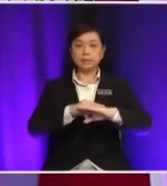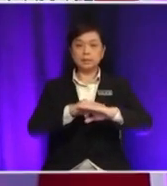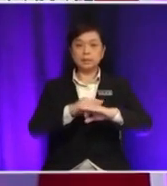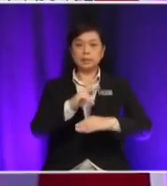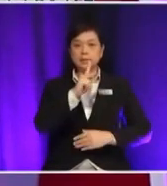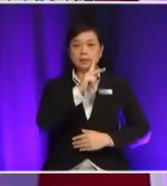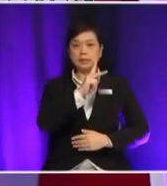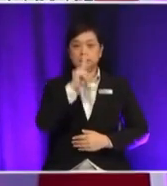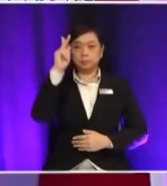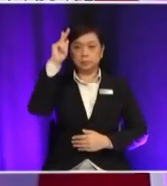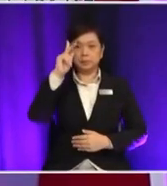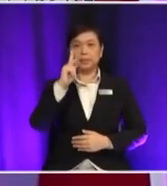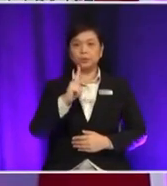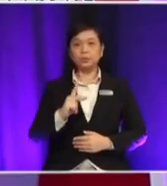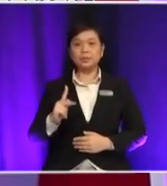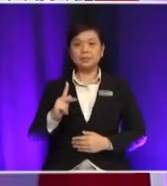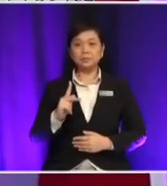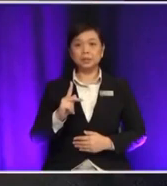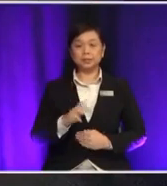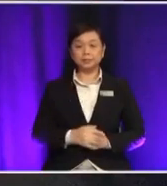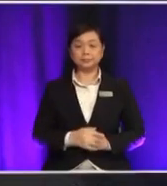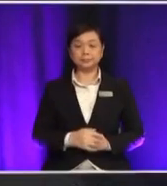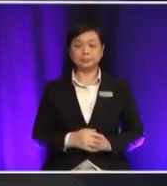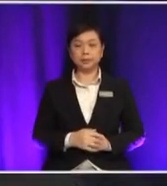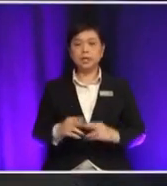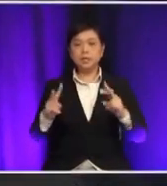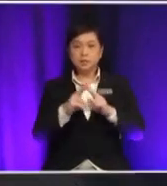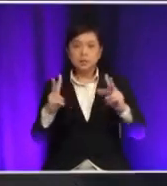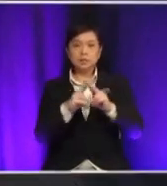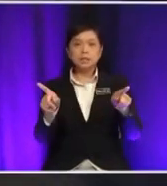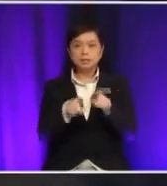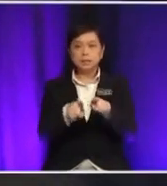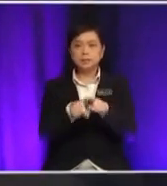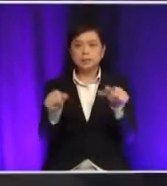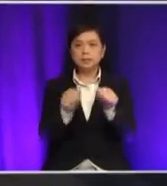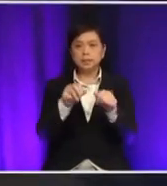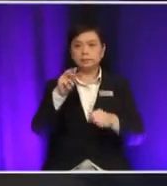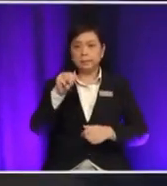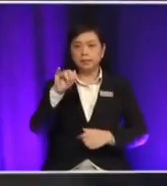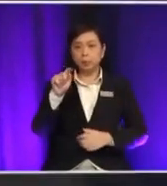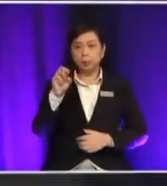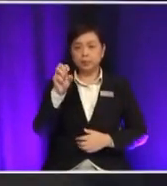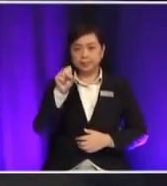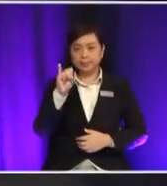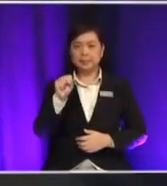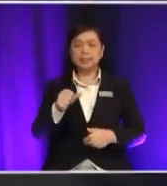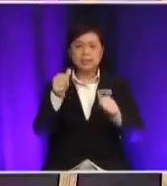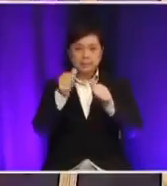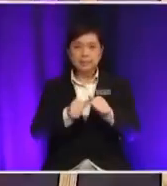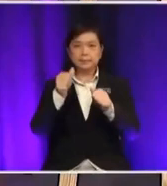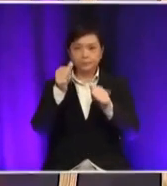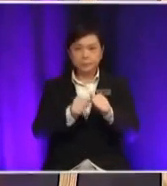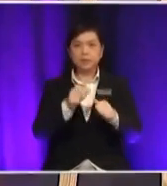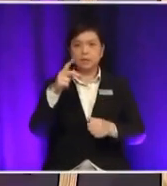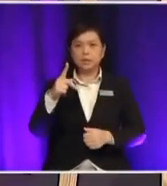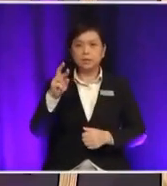di tengah-tengah ya ini sangat-sangat mirip dengan mitosis setiap kromati terikat pada